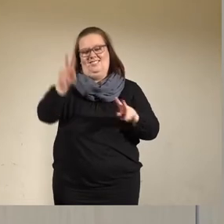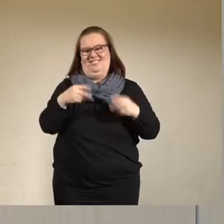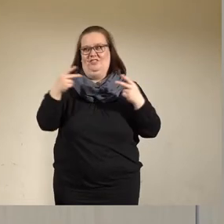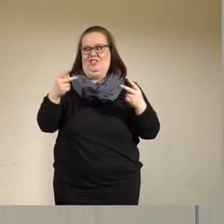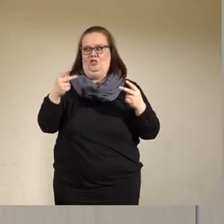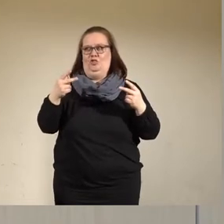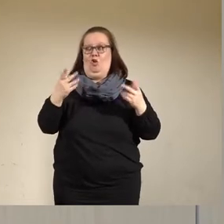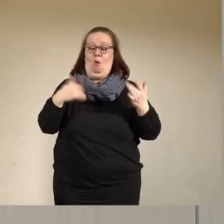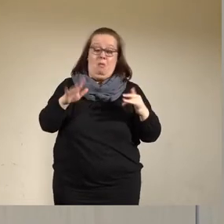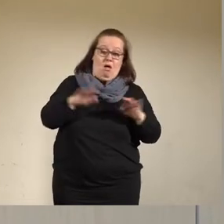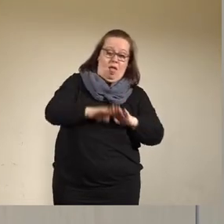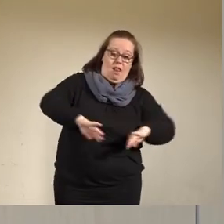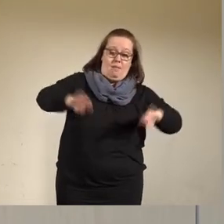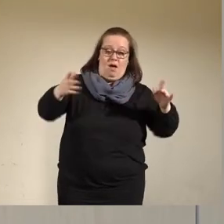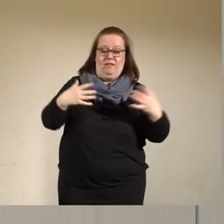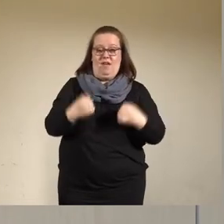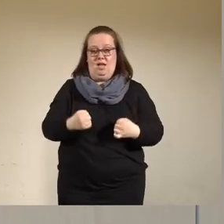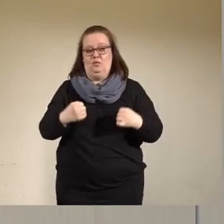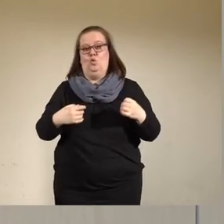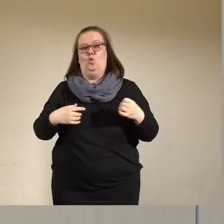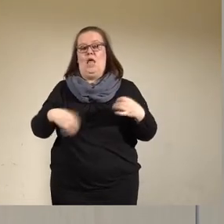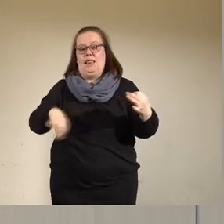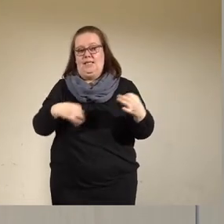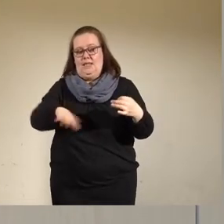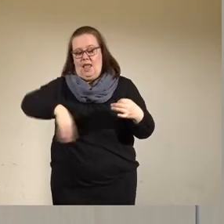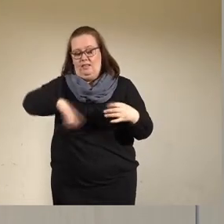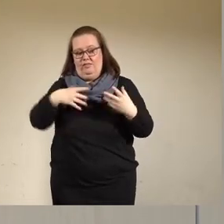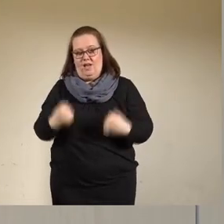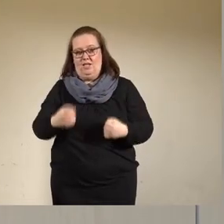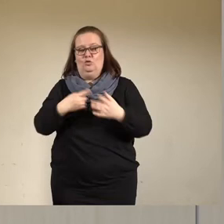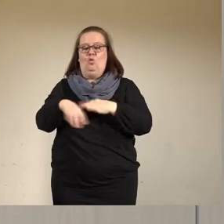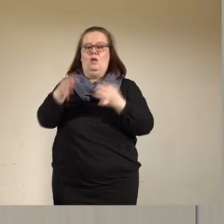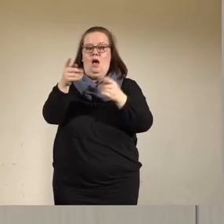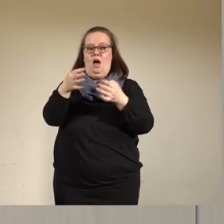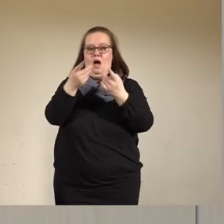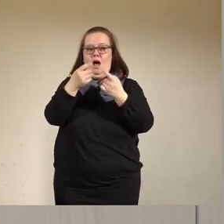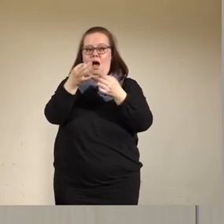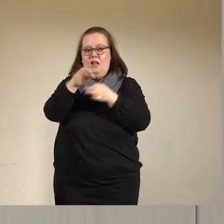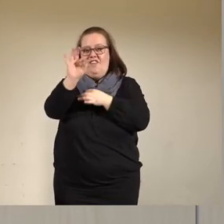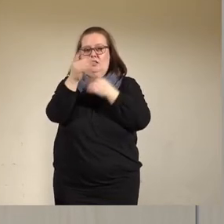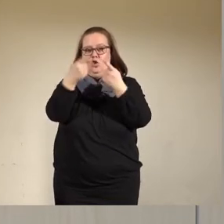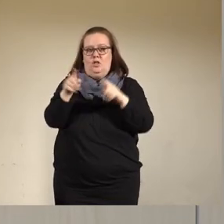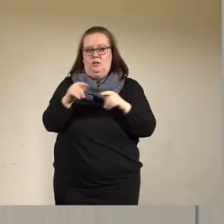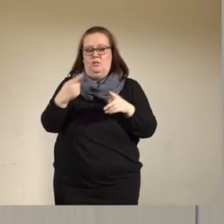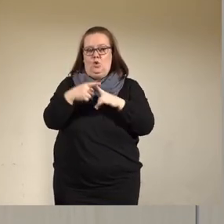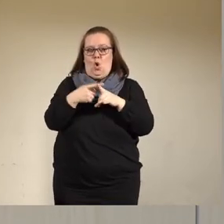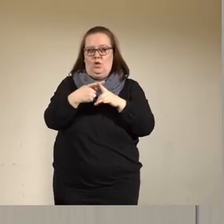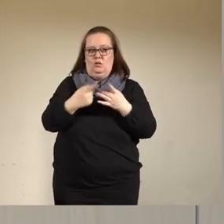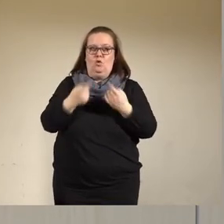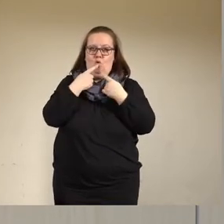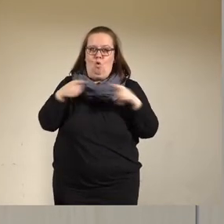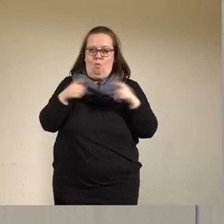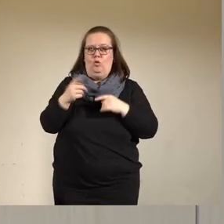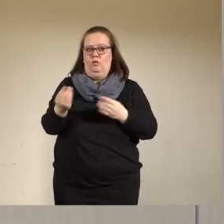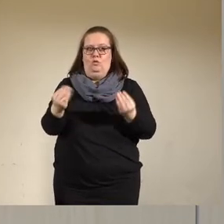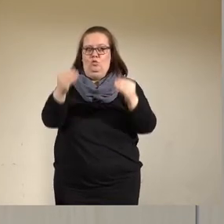wichtig. Ob das ein Elbhangfest, ein Dixielandfest, ein Stadtfest oder ein Adventskonzert mit dem Kreuzchor ist, ich kann mir vorstellen, dass da noch einiges auf